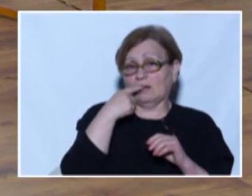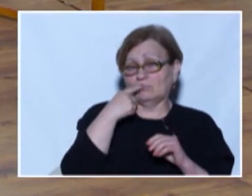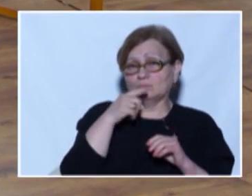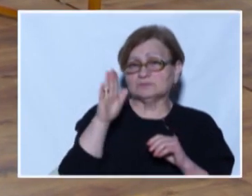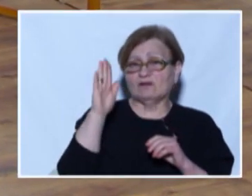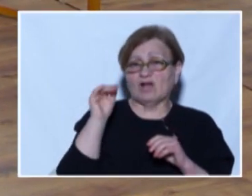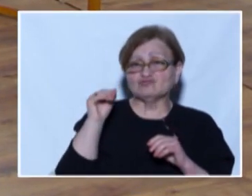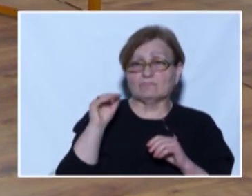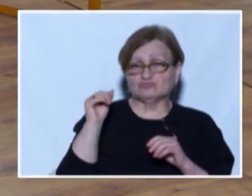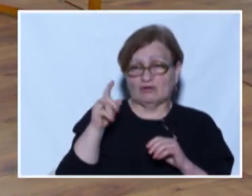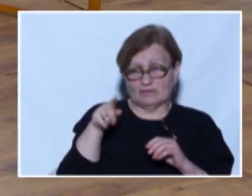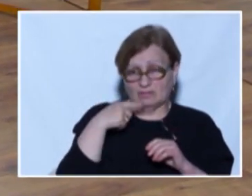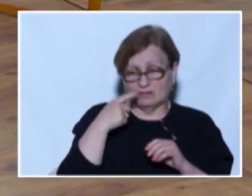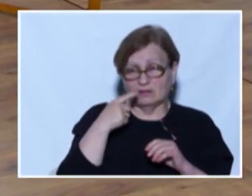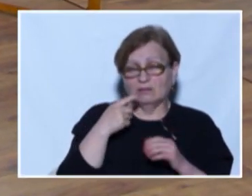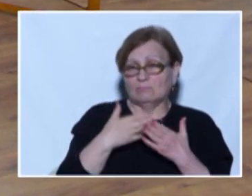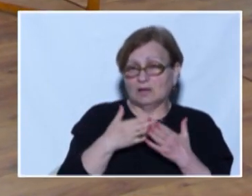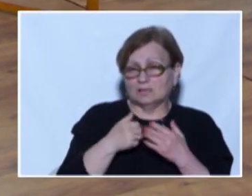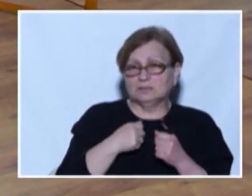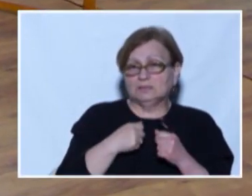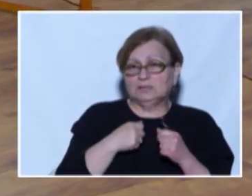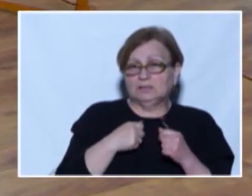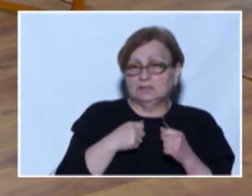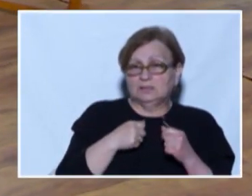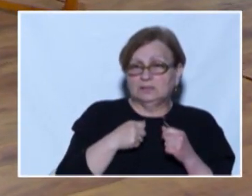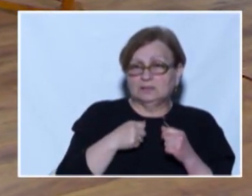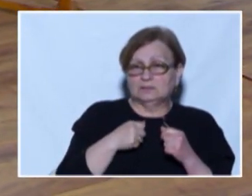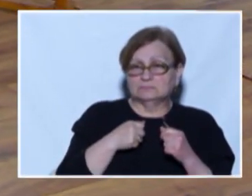ვაჟა-ფშაველა. მაგალითად,